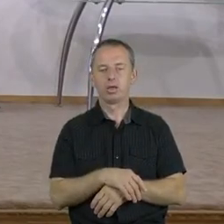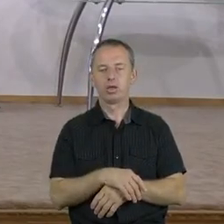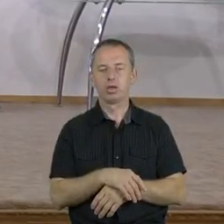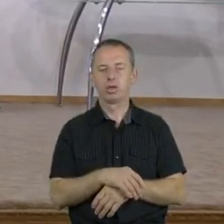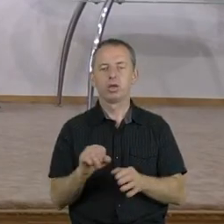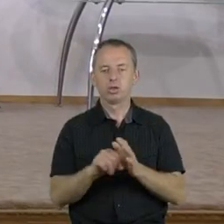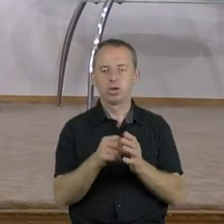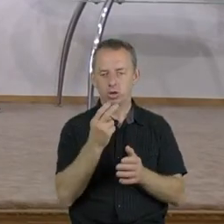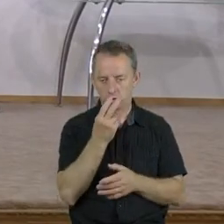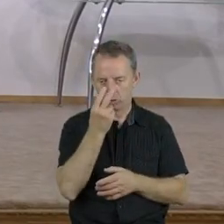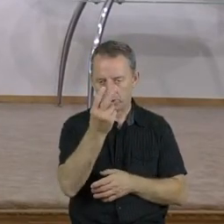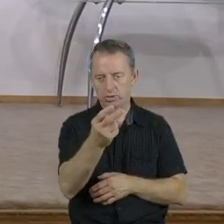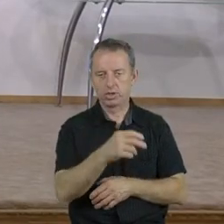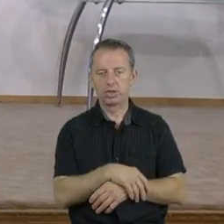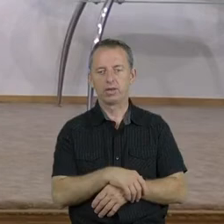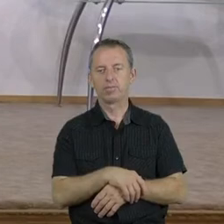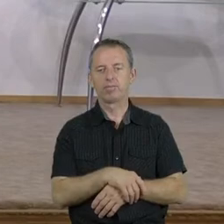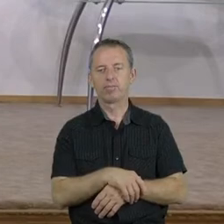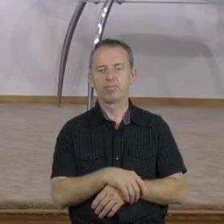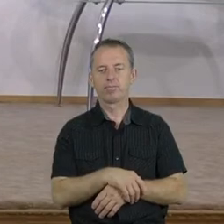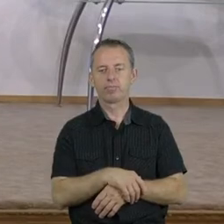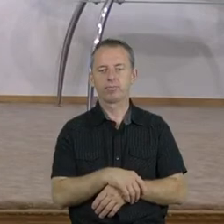do zobaczenia.